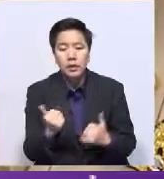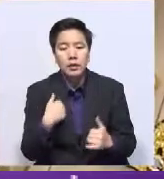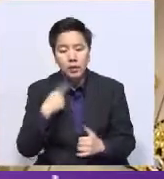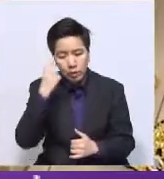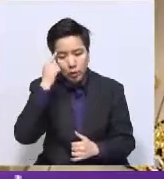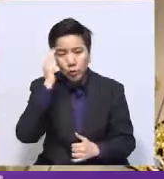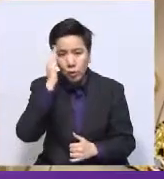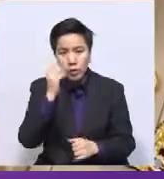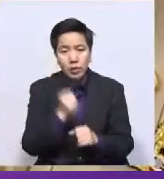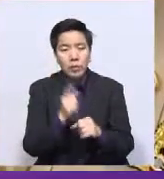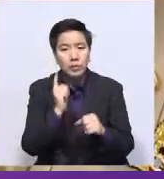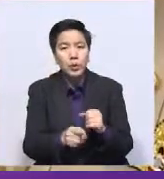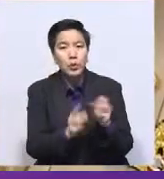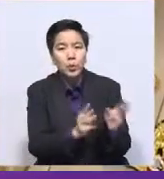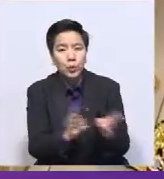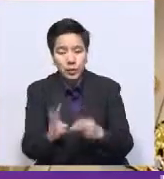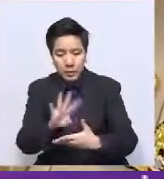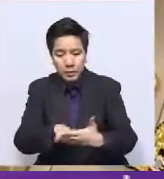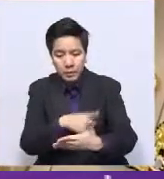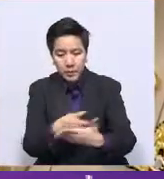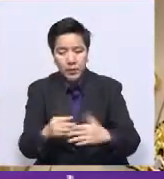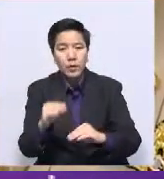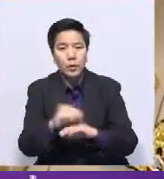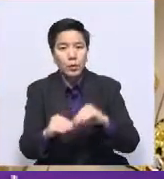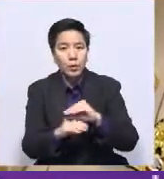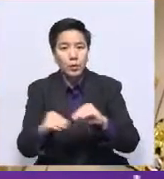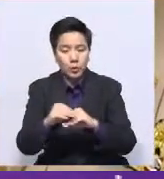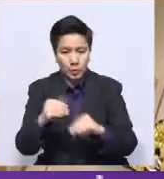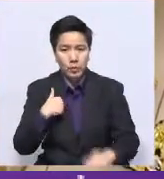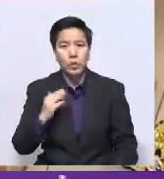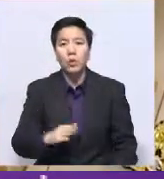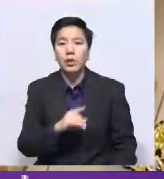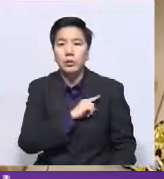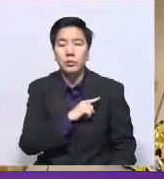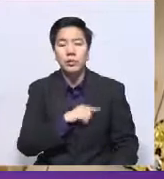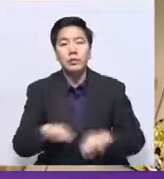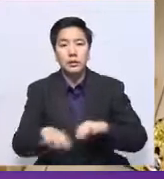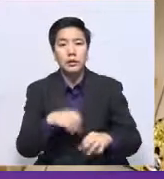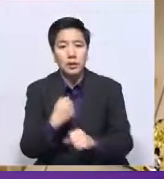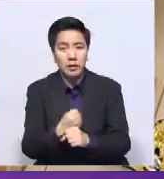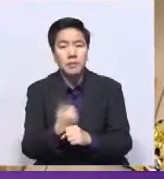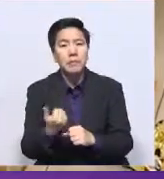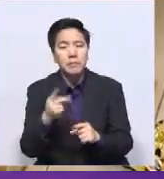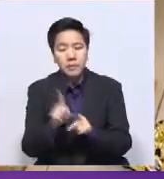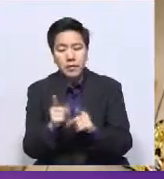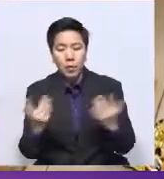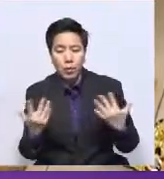สู่ในเรื่องของมาตรการแผนงานโครงการแล้วก็จะมีหน่วยรับผิดชอบนะครับในการดำเนินการและเป็นลักษณะบูร